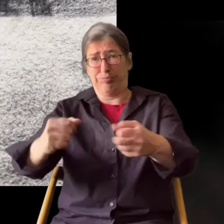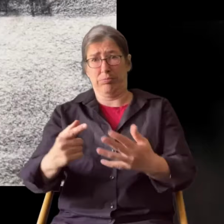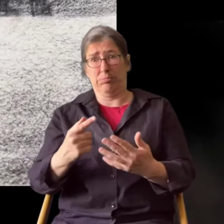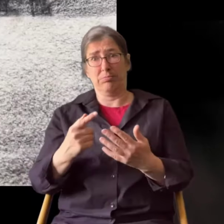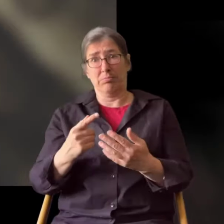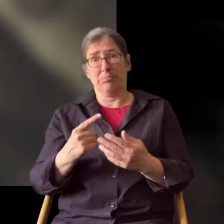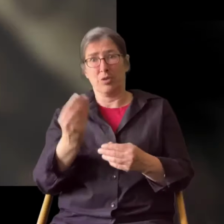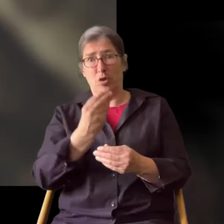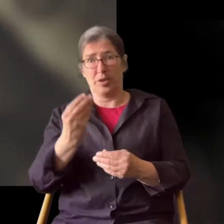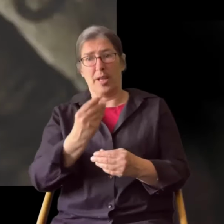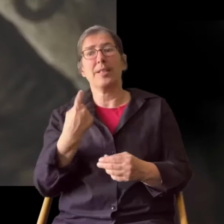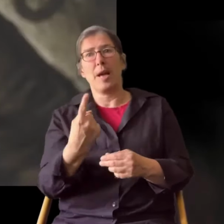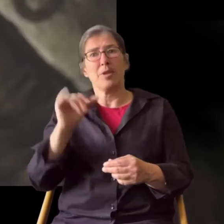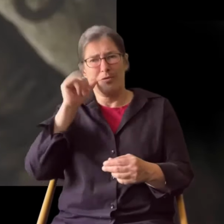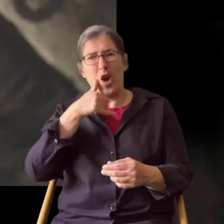sind Künstlerinnen.